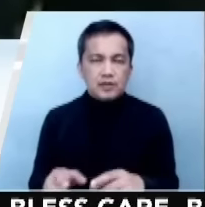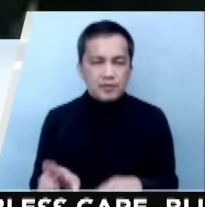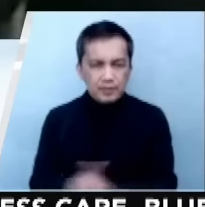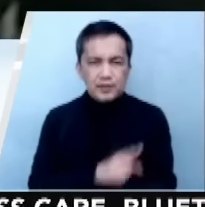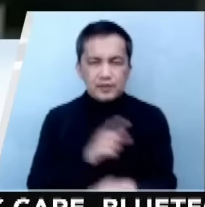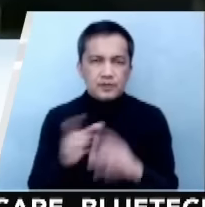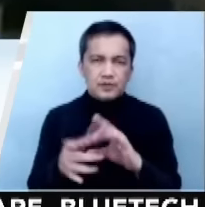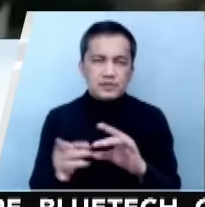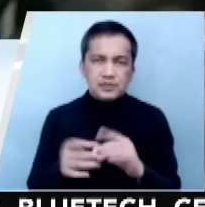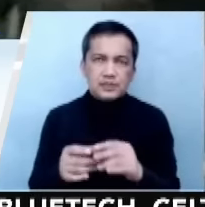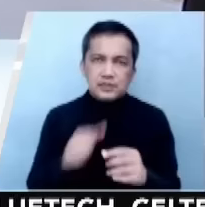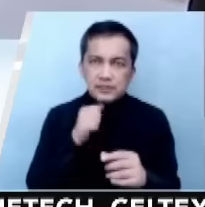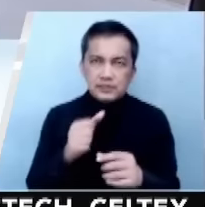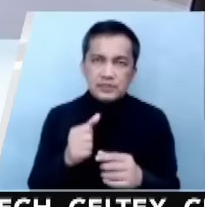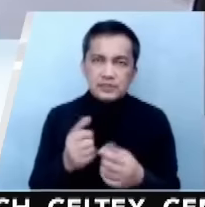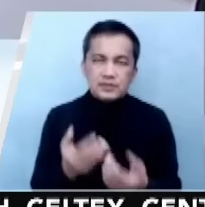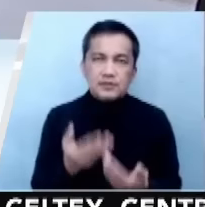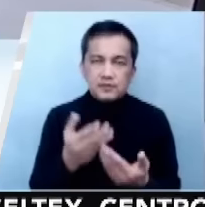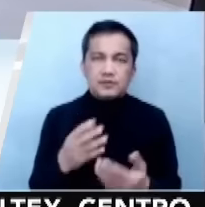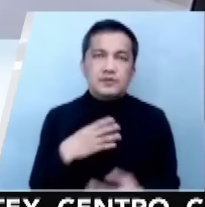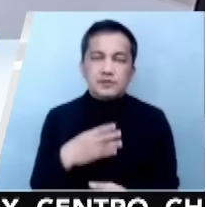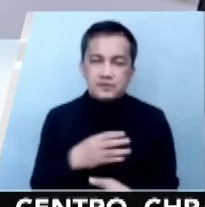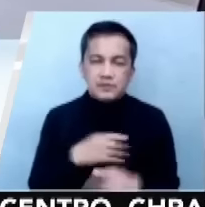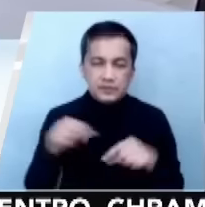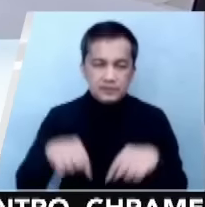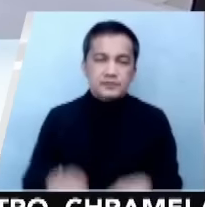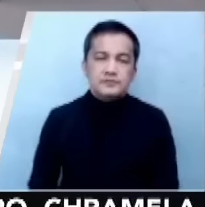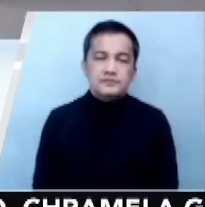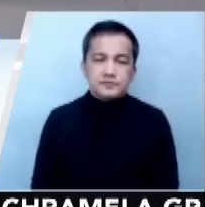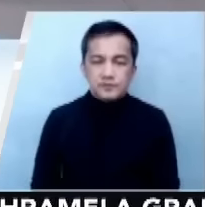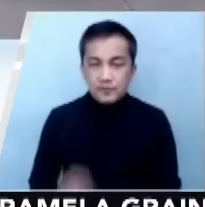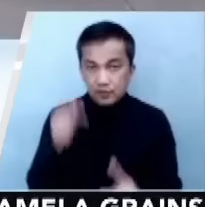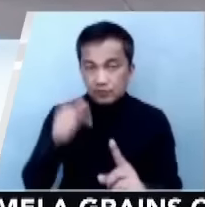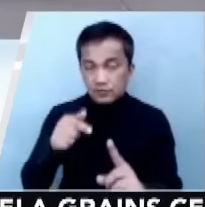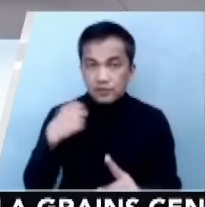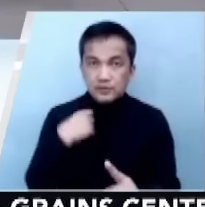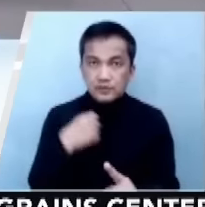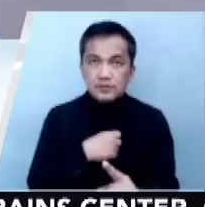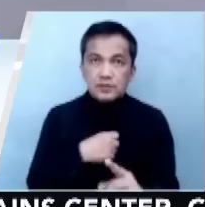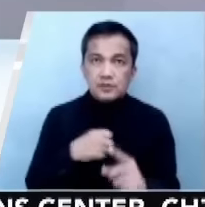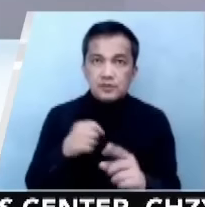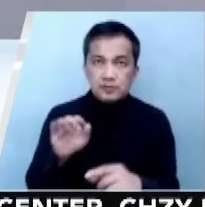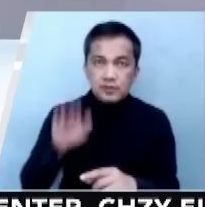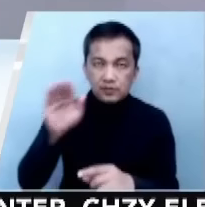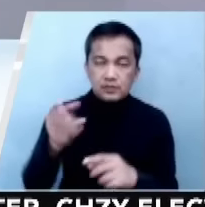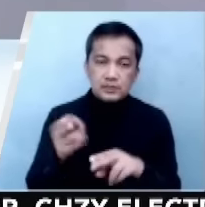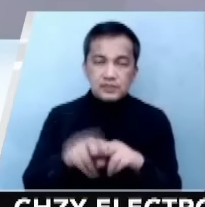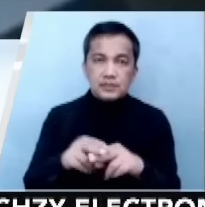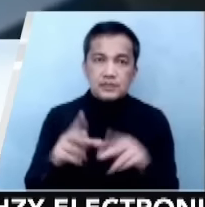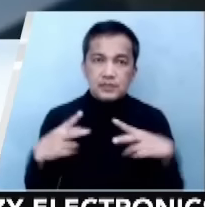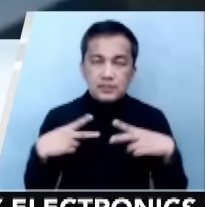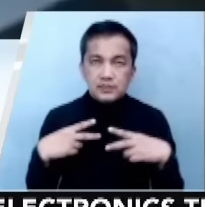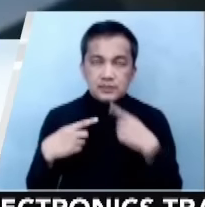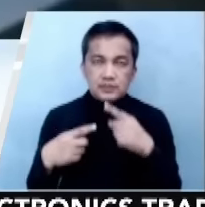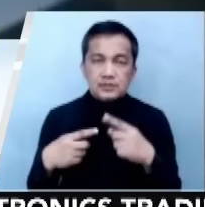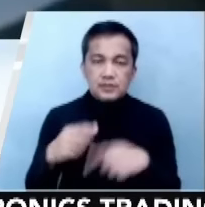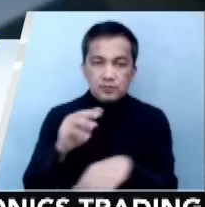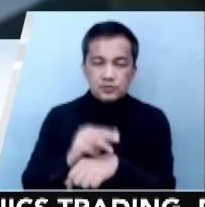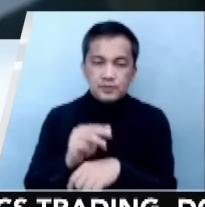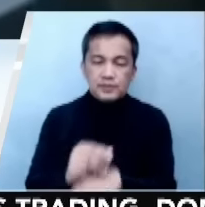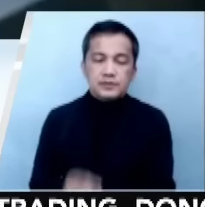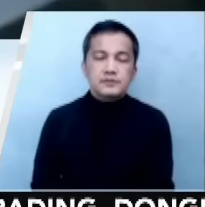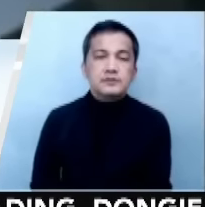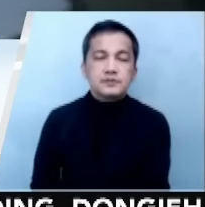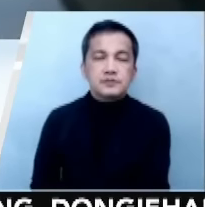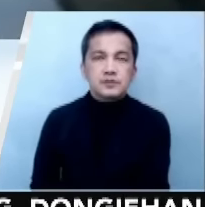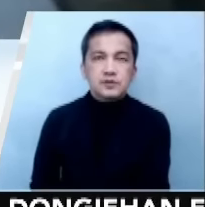aabot sa kongresong yan ito. Ang puntirya raw ng Senado ang mga panukalang dagdag holiday sa mga munisipalidad. There's at least one holiday